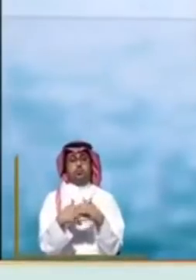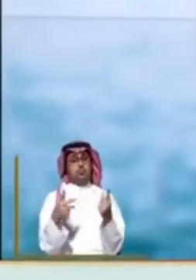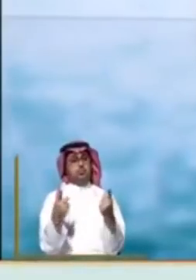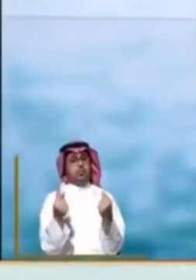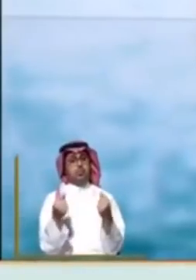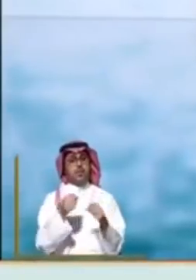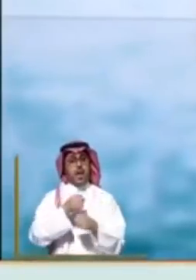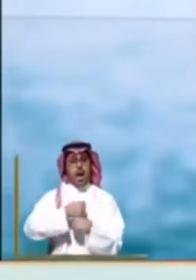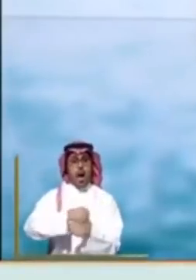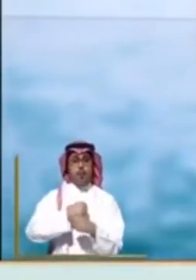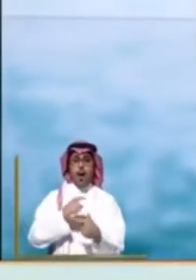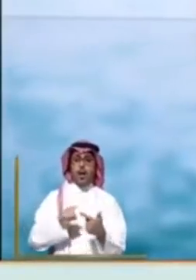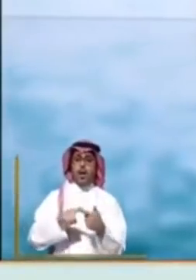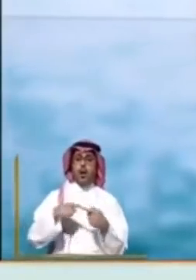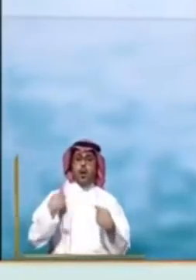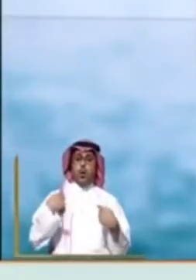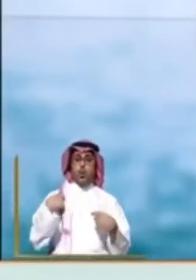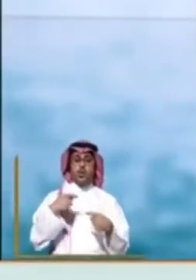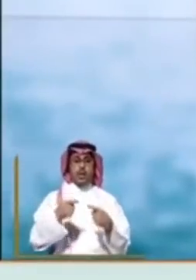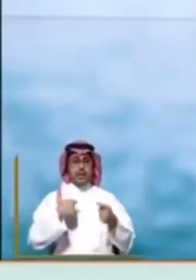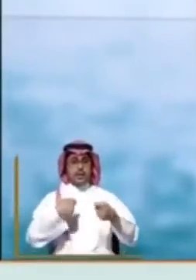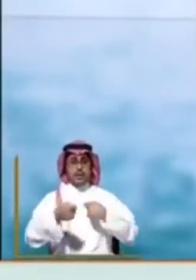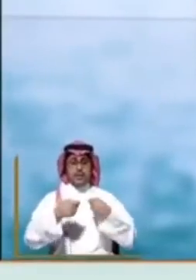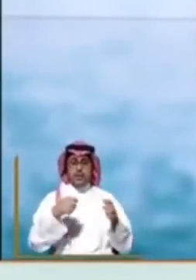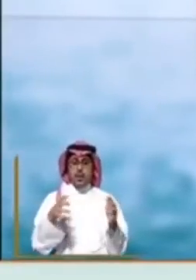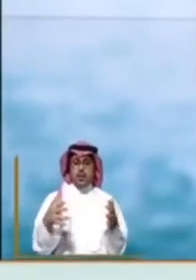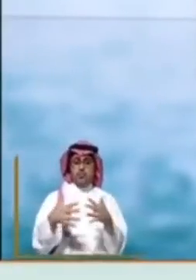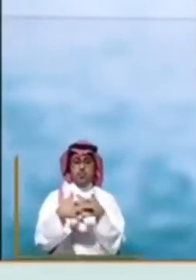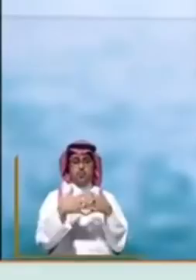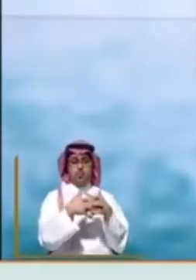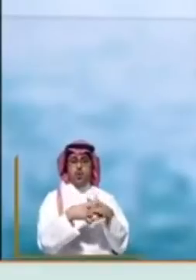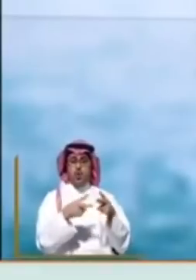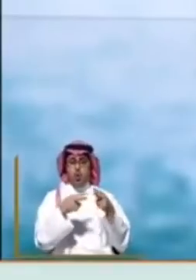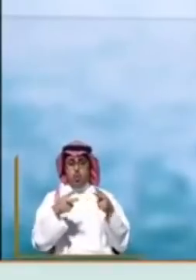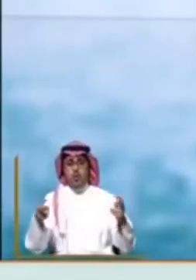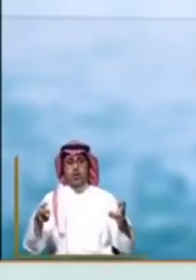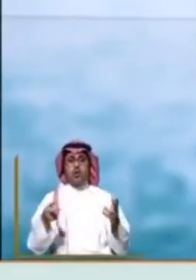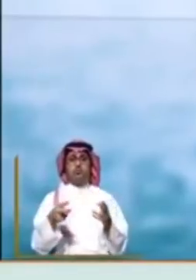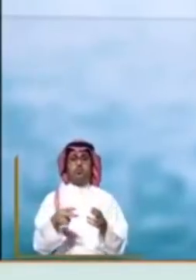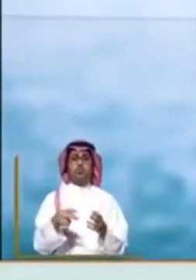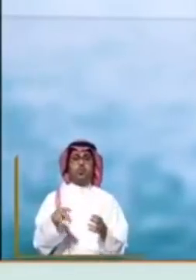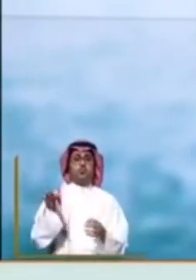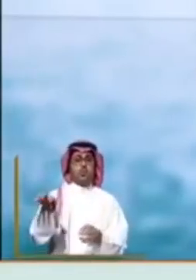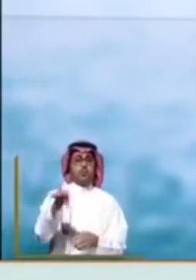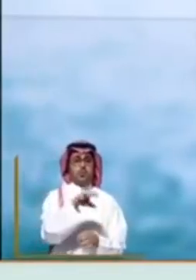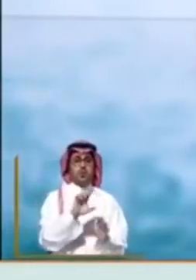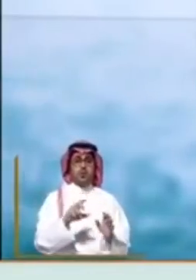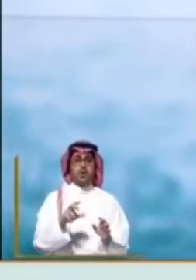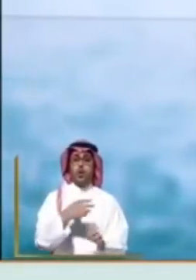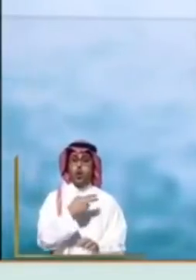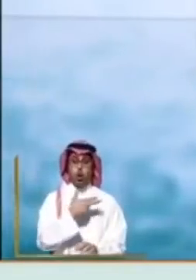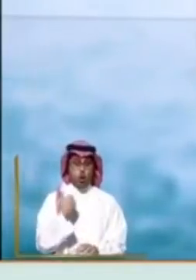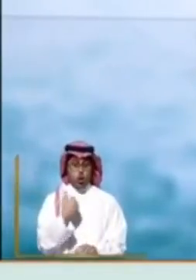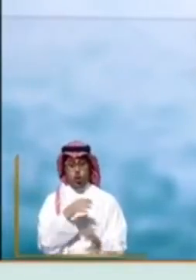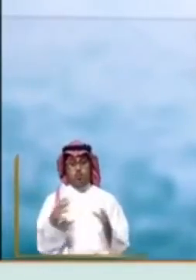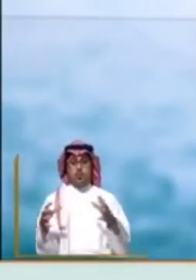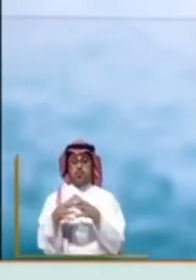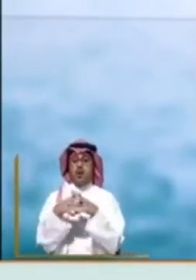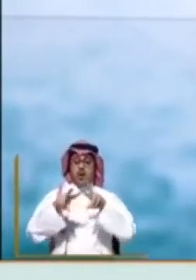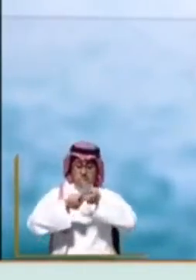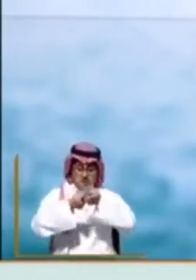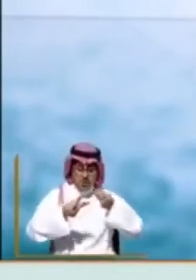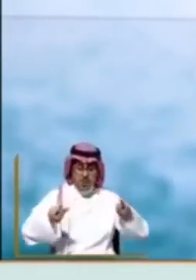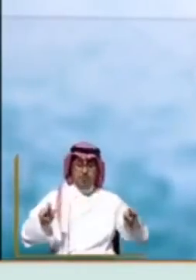الرائع بين جميع الجهات ذات العلاقة طبعا من الأمانة ومعها أيضا بعض الجهات